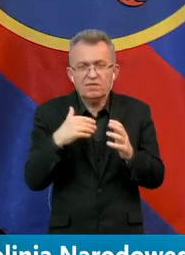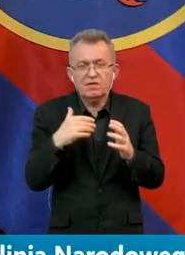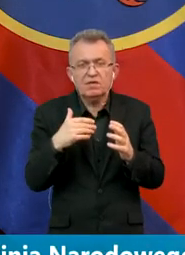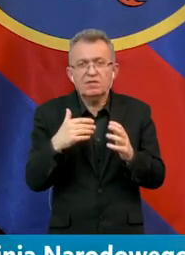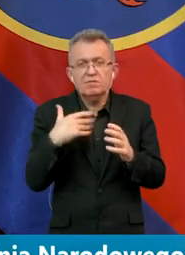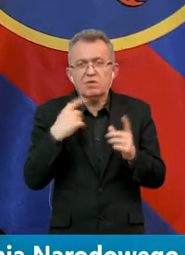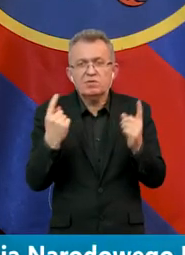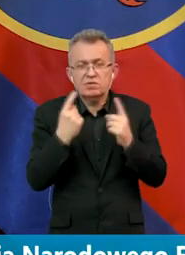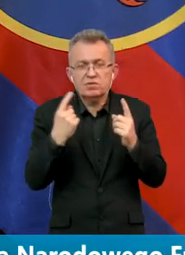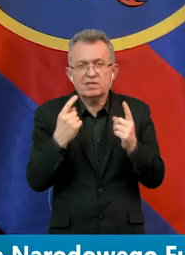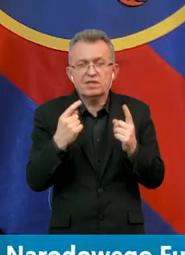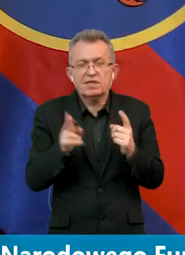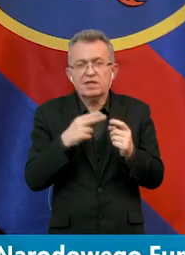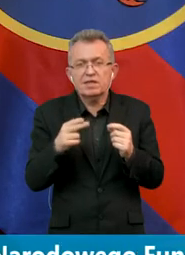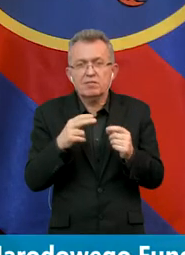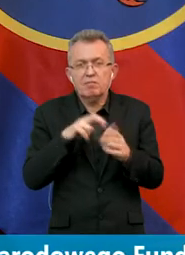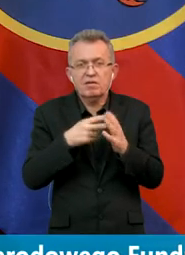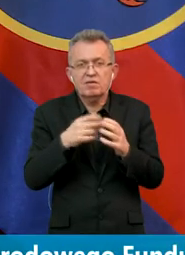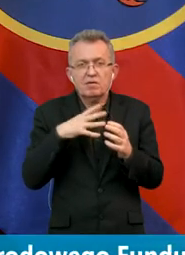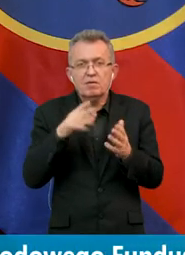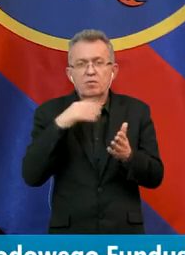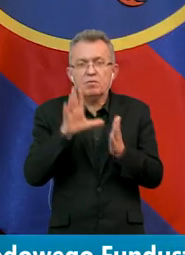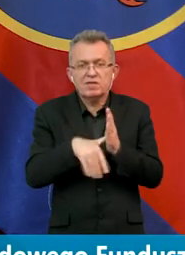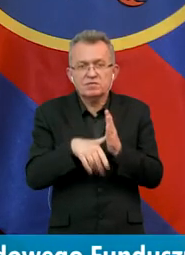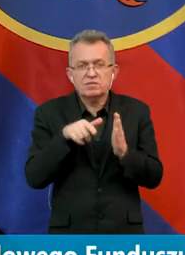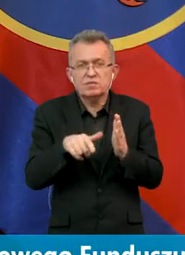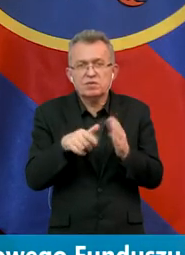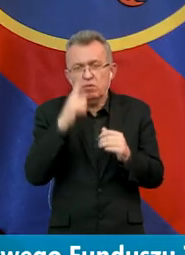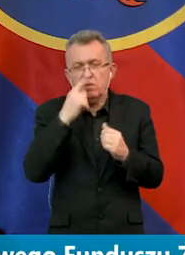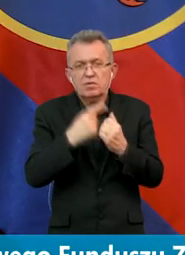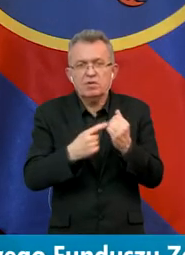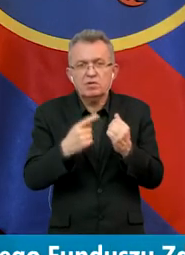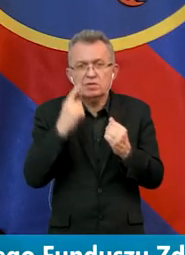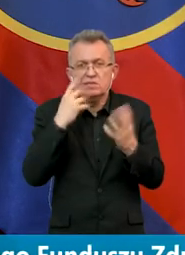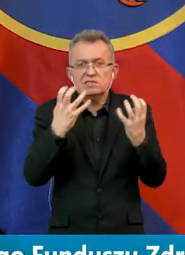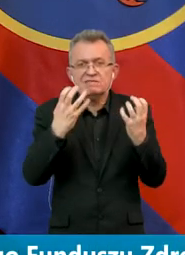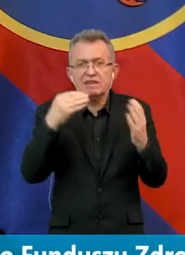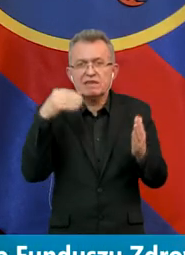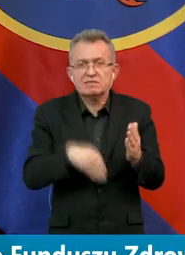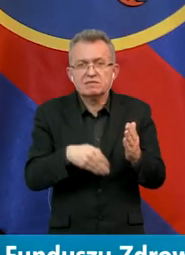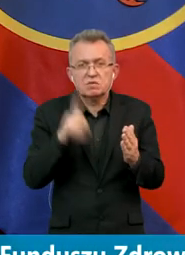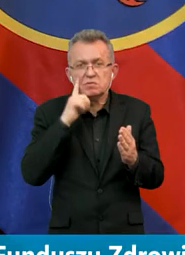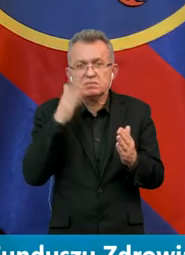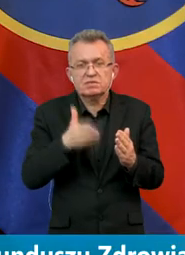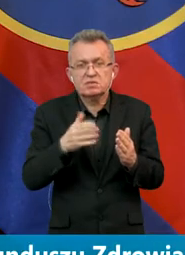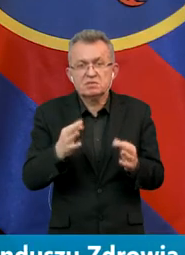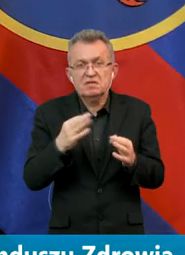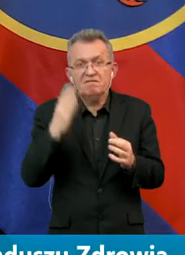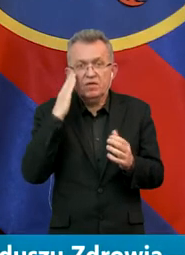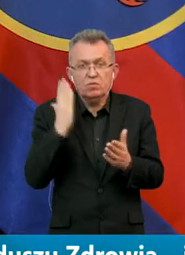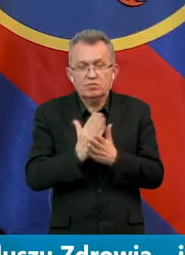w sytuacji, gdy planowano Szczecin jako miasto z liczbą mieszkańców około 900 tysięcy. Już dziś wiemy,